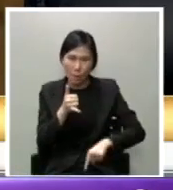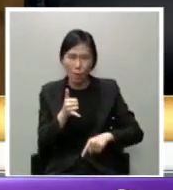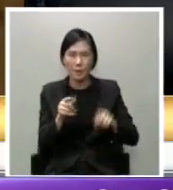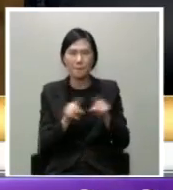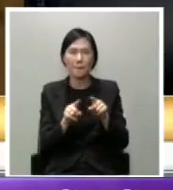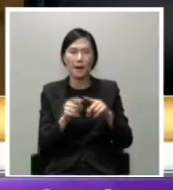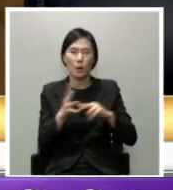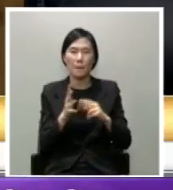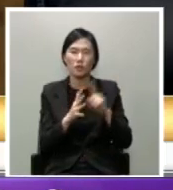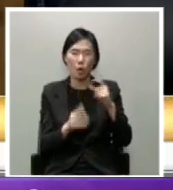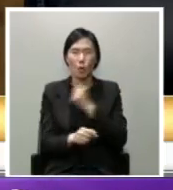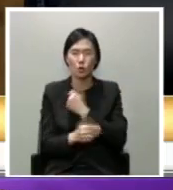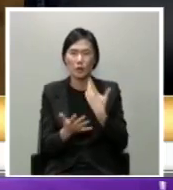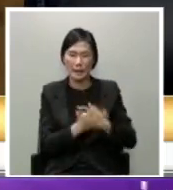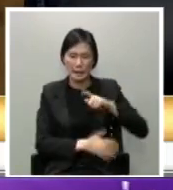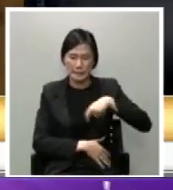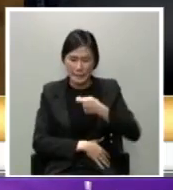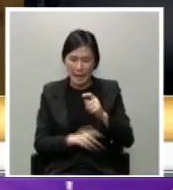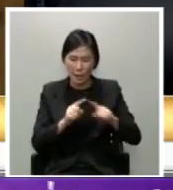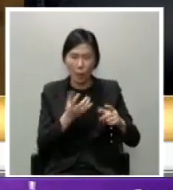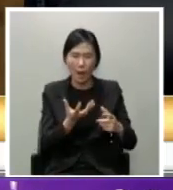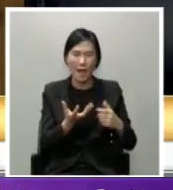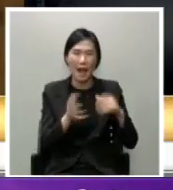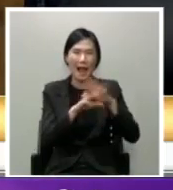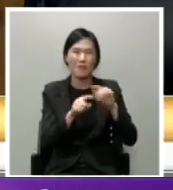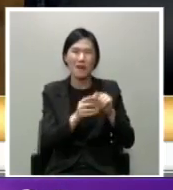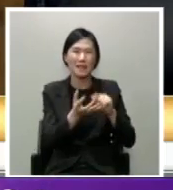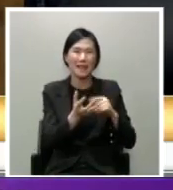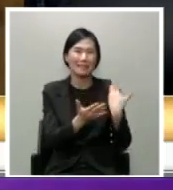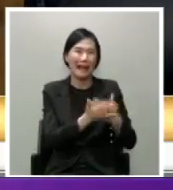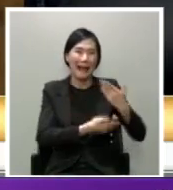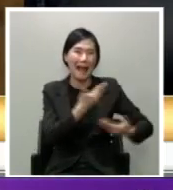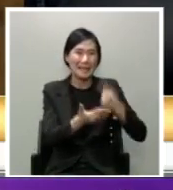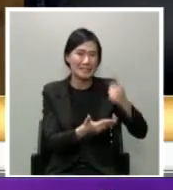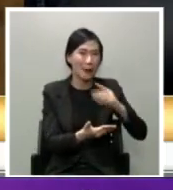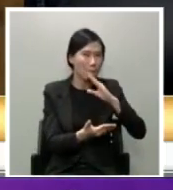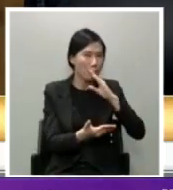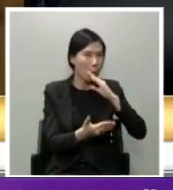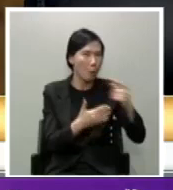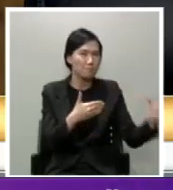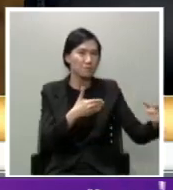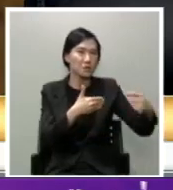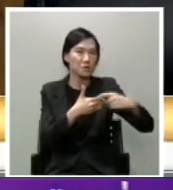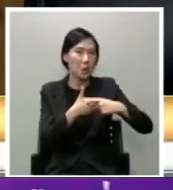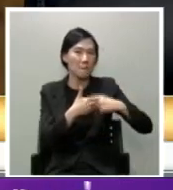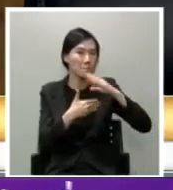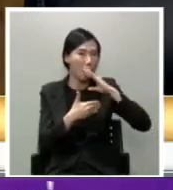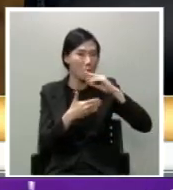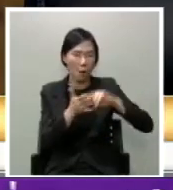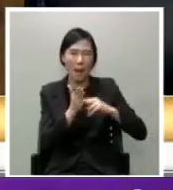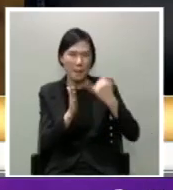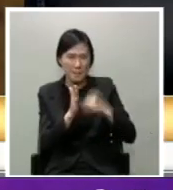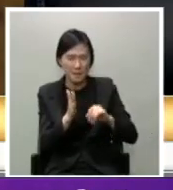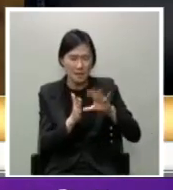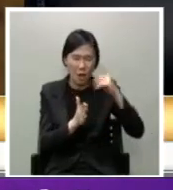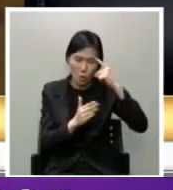มายอมเสียภาษีแต่สำแดงราคาผิดเนี่ยโทษมันเท่ากันหมดเลยไม่มีการเบี่ยงเบนแล้วศาลใช้ดุลพินิจล